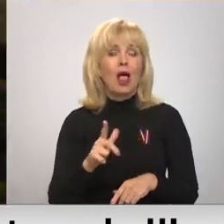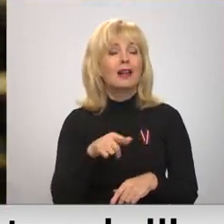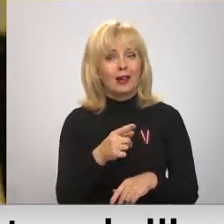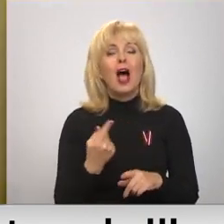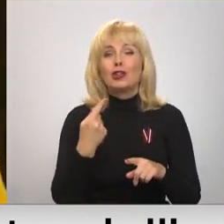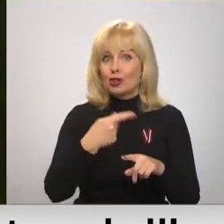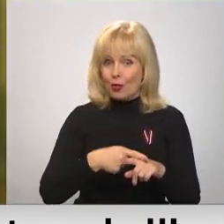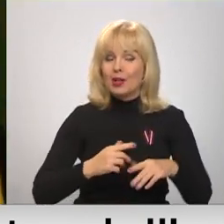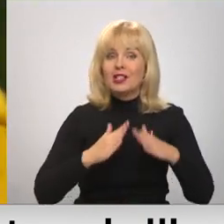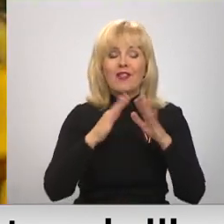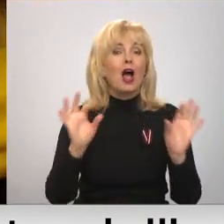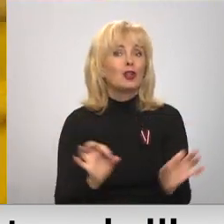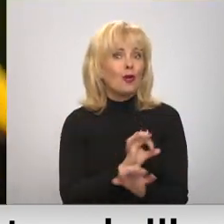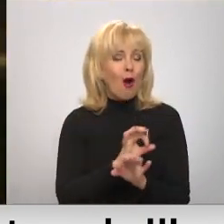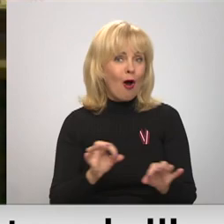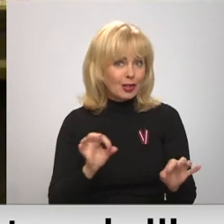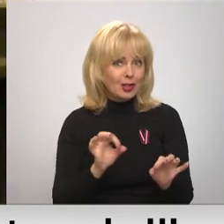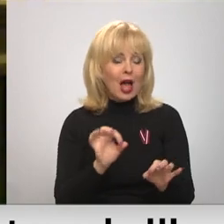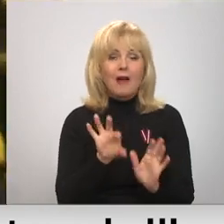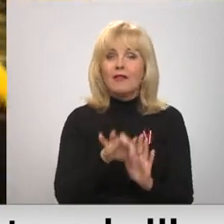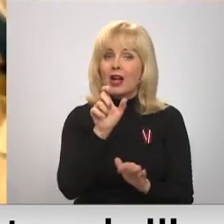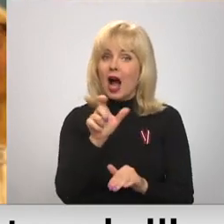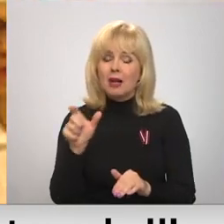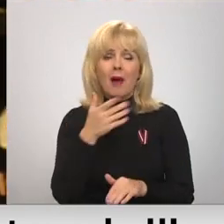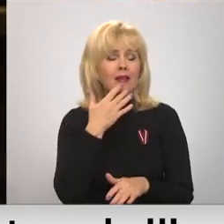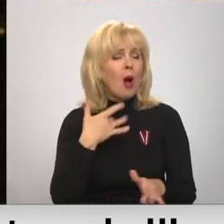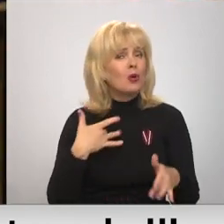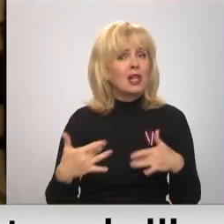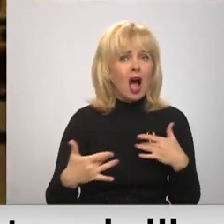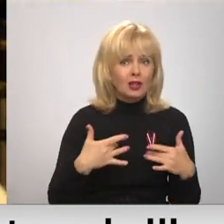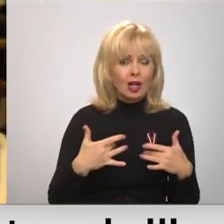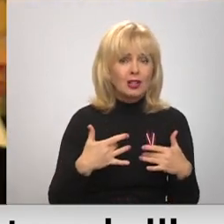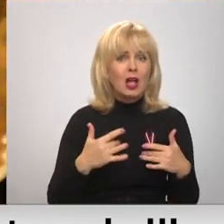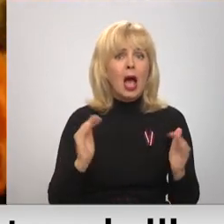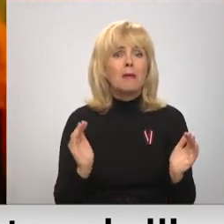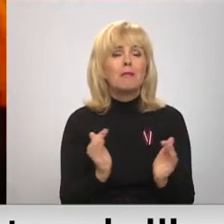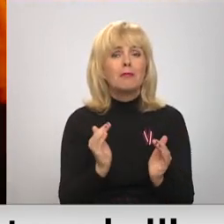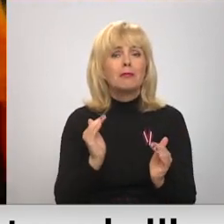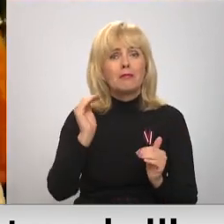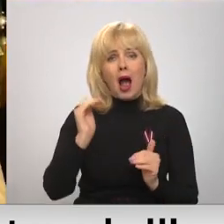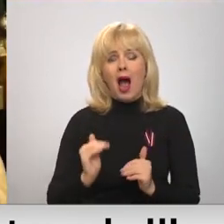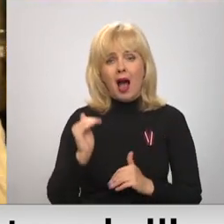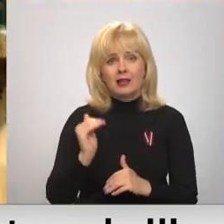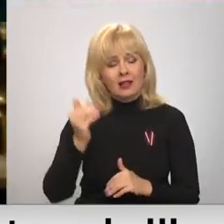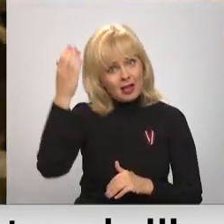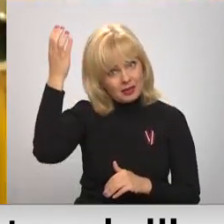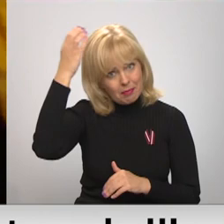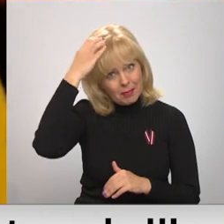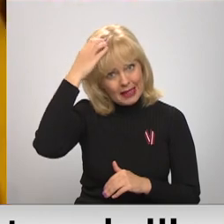Šoreiz svēgu koncertu caurvija fragmenti no teātra izrādes Mazais princis.